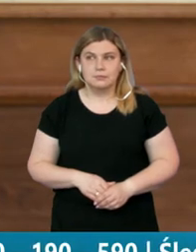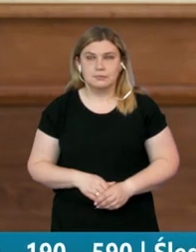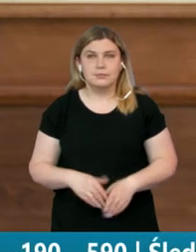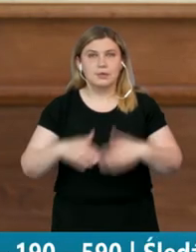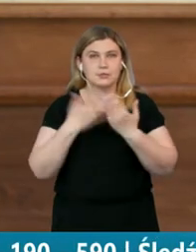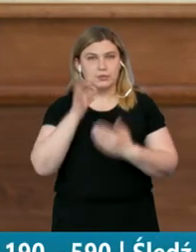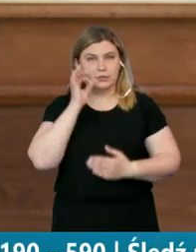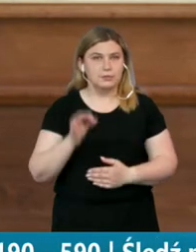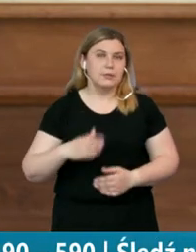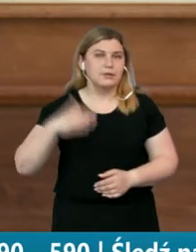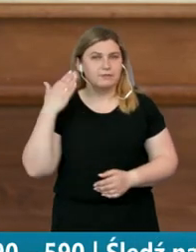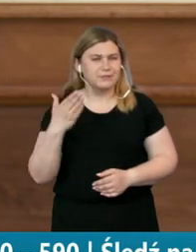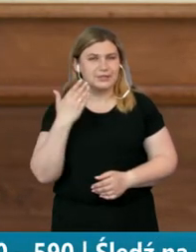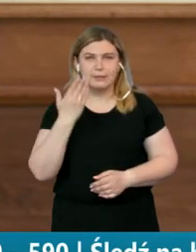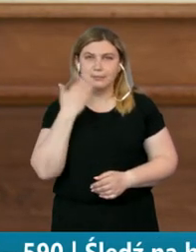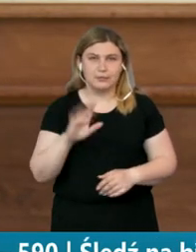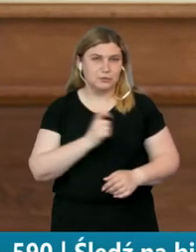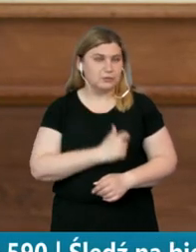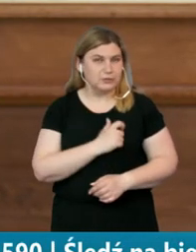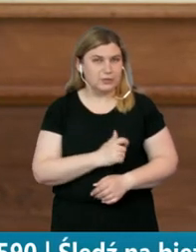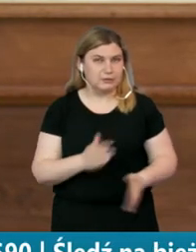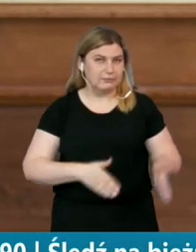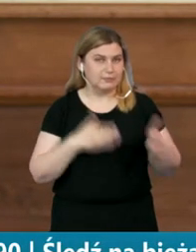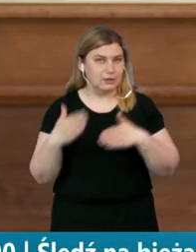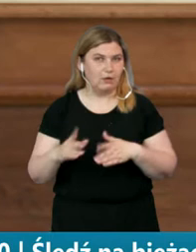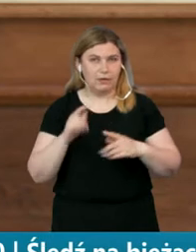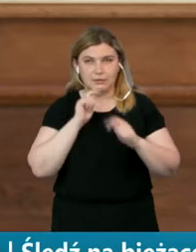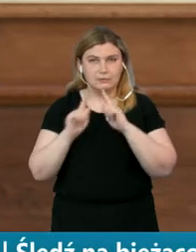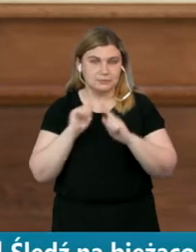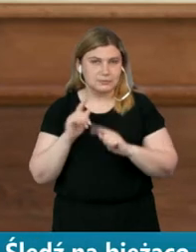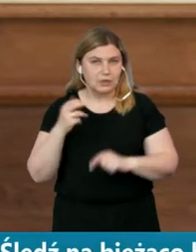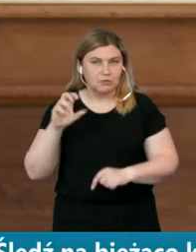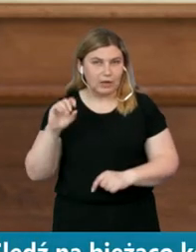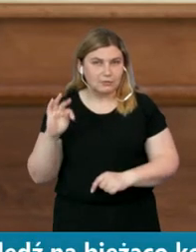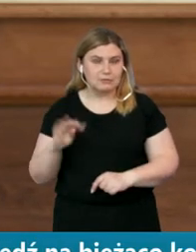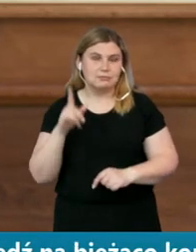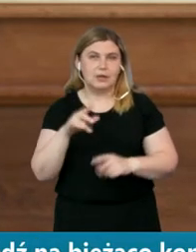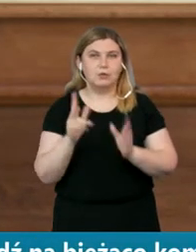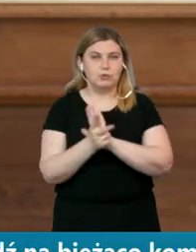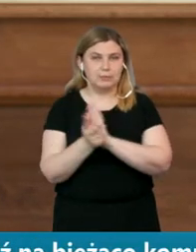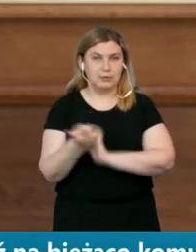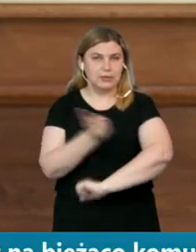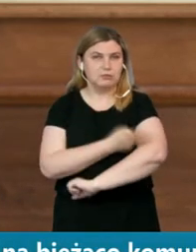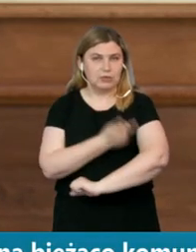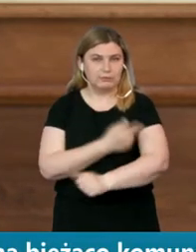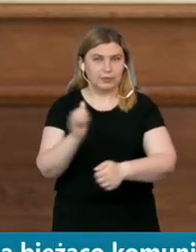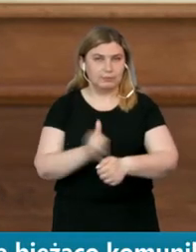Dzień dobry, witam wszystkich bardzo serdecznie na kolejnym czacie. 18 czerwca,